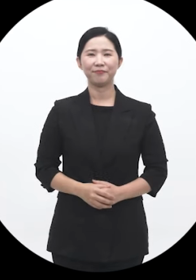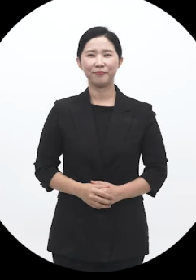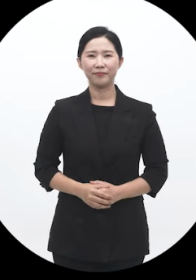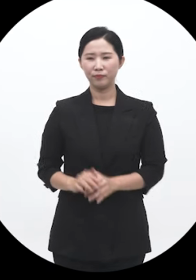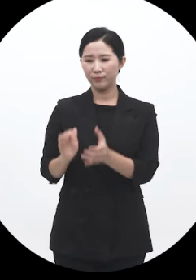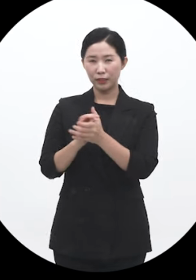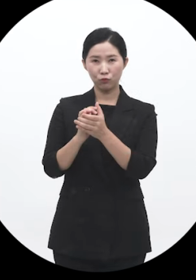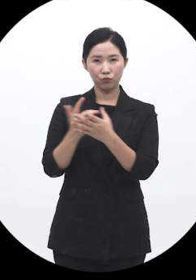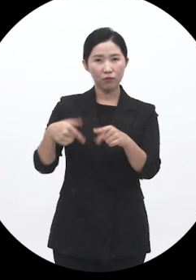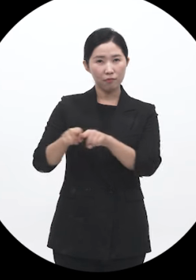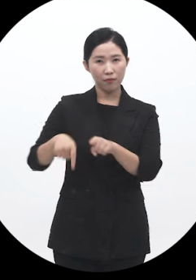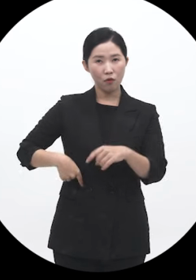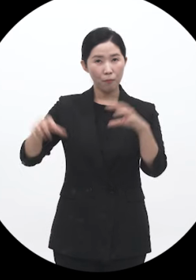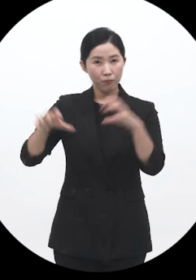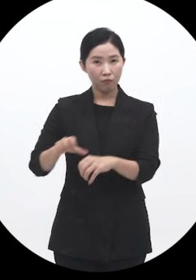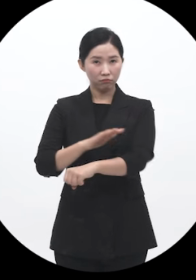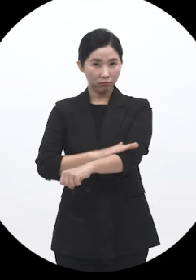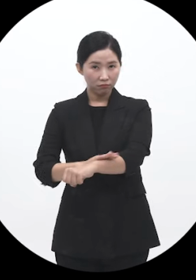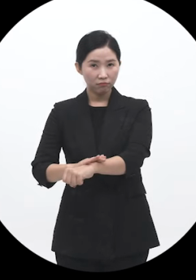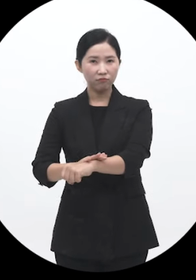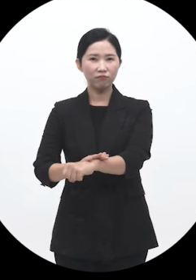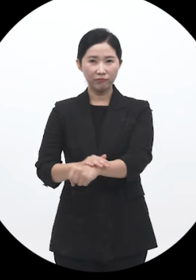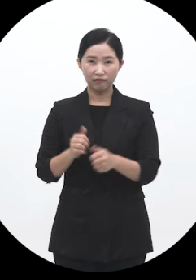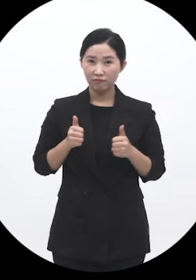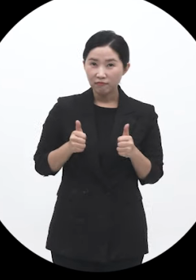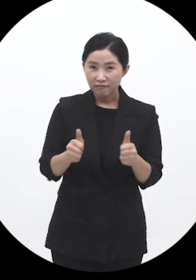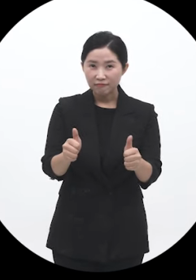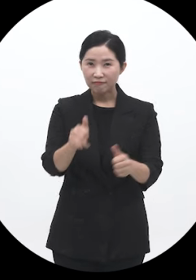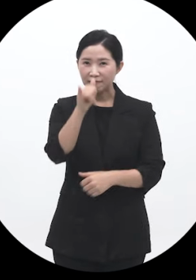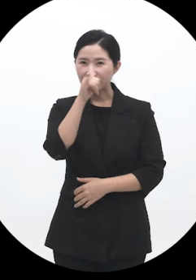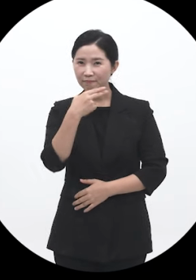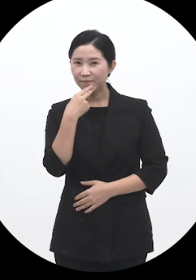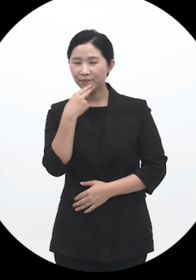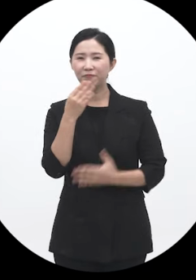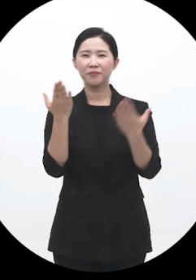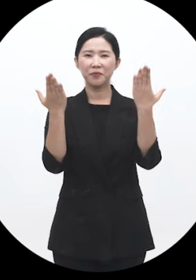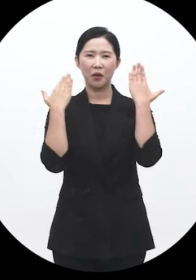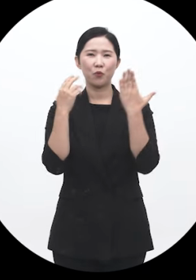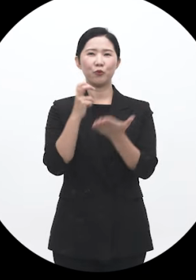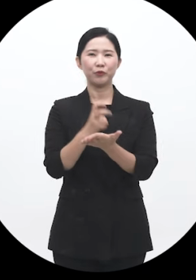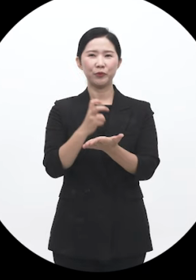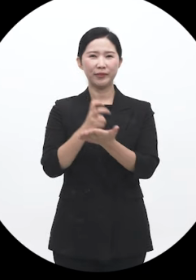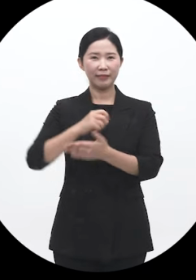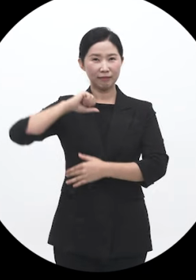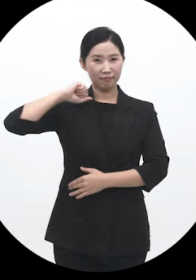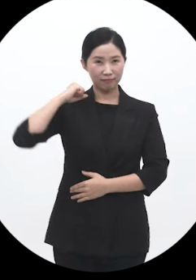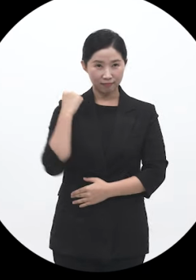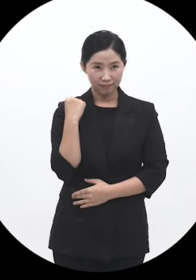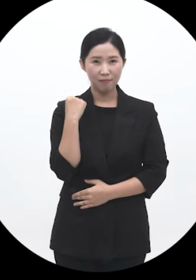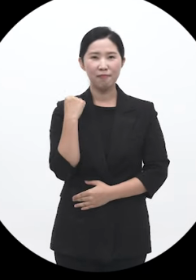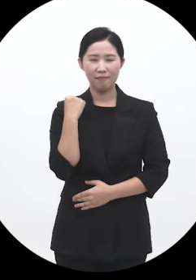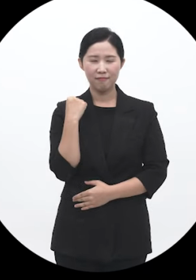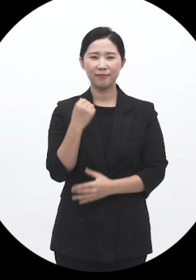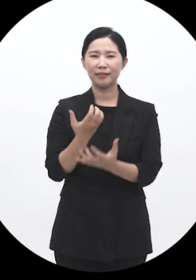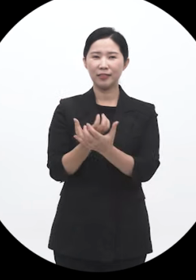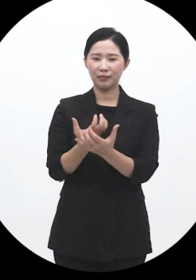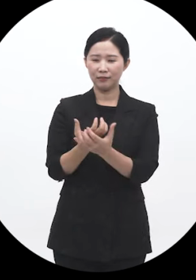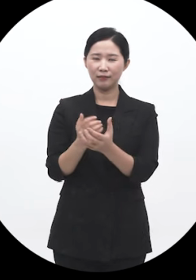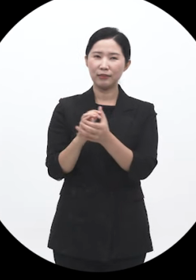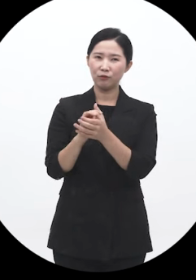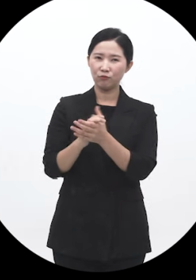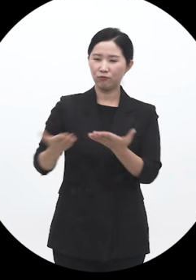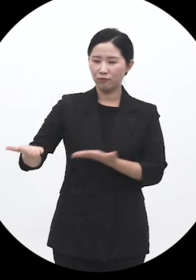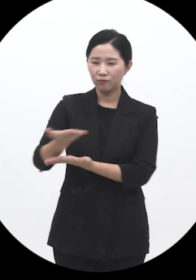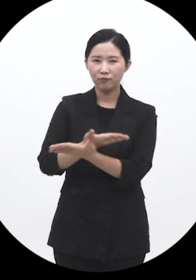얼마나 협력하는 모습이 있는지, 성실한지, 학교 규칙을 지키는 태도를 보이는지,